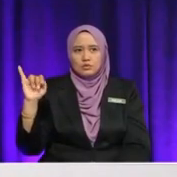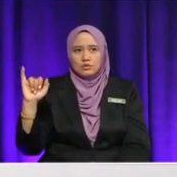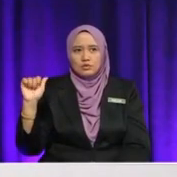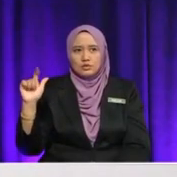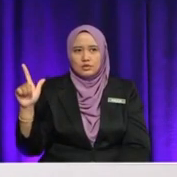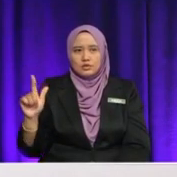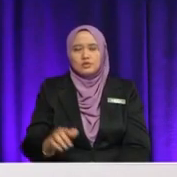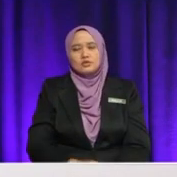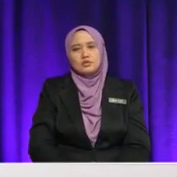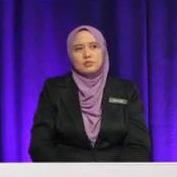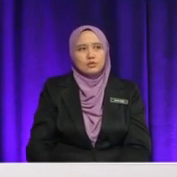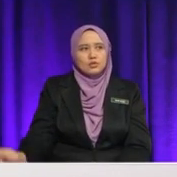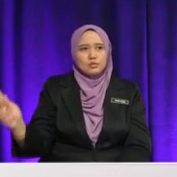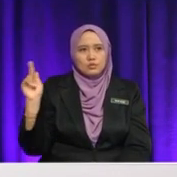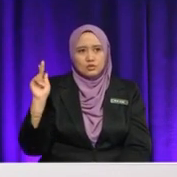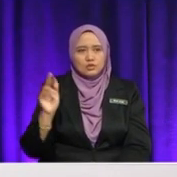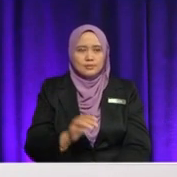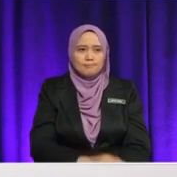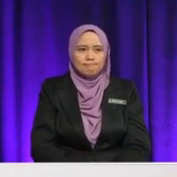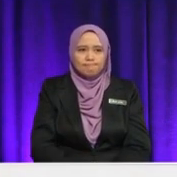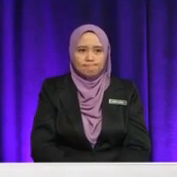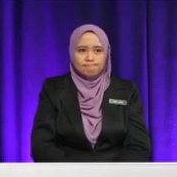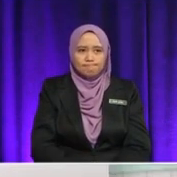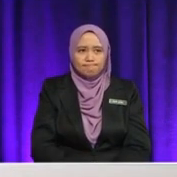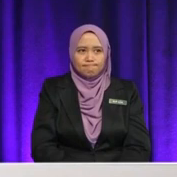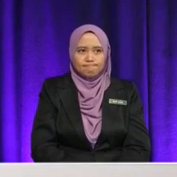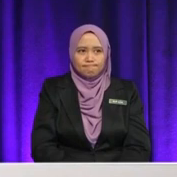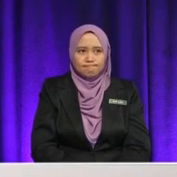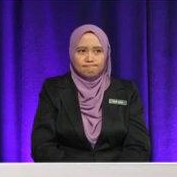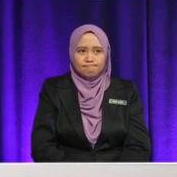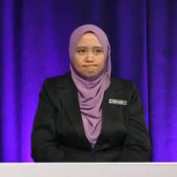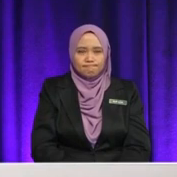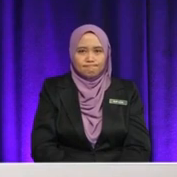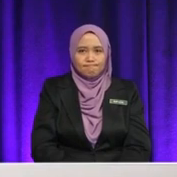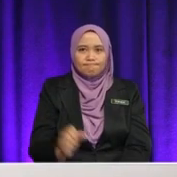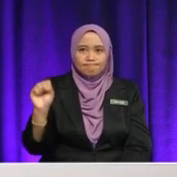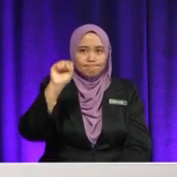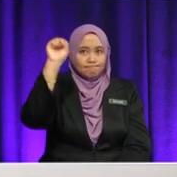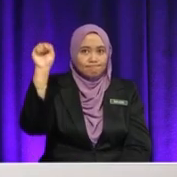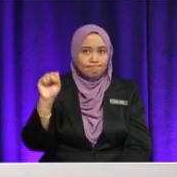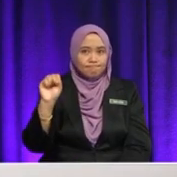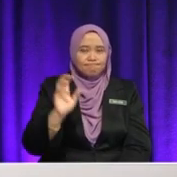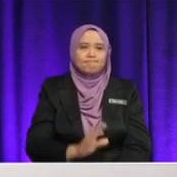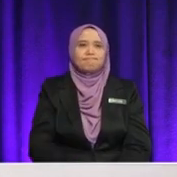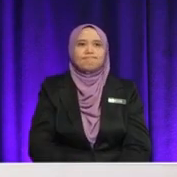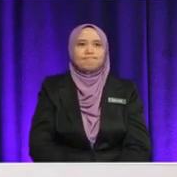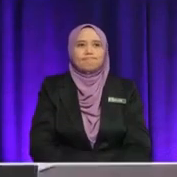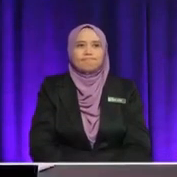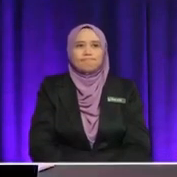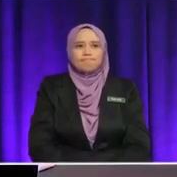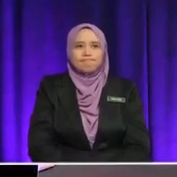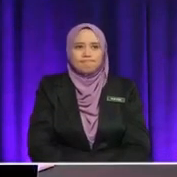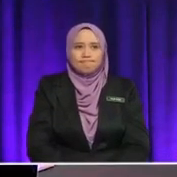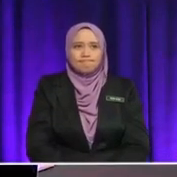oke bye oright kita lihat soalnya haha kena Kim Regita deh